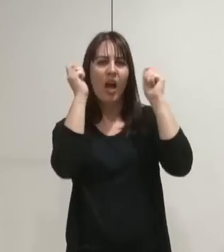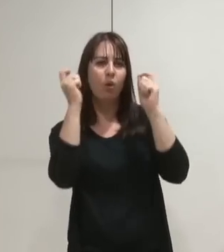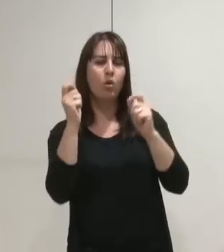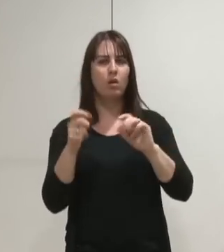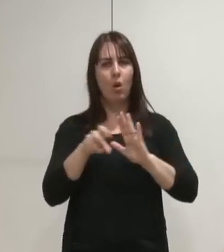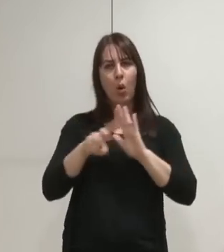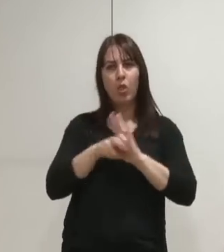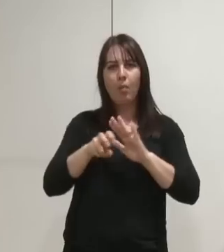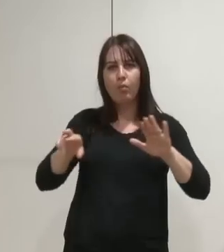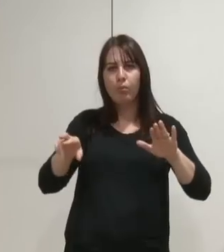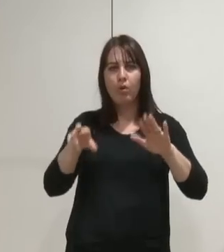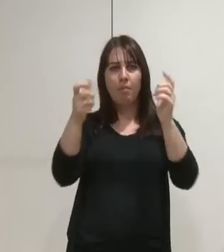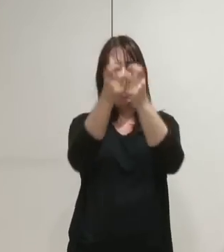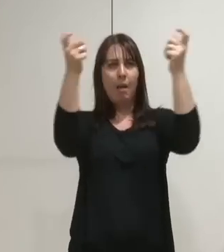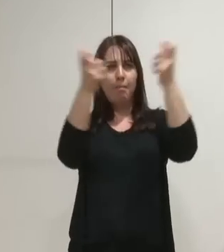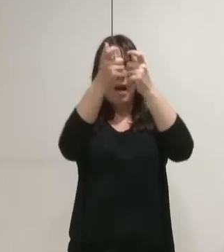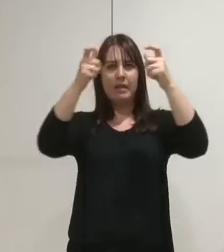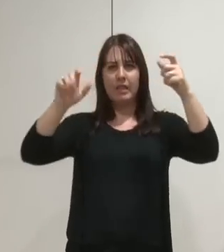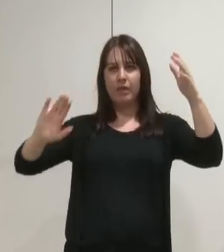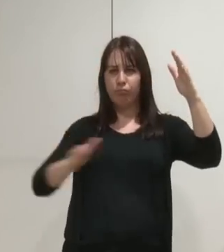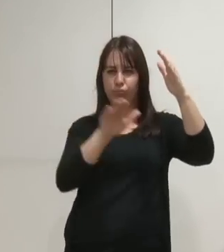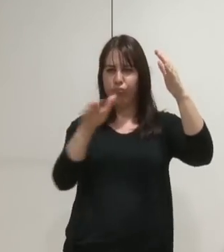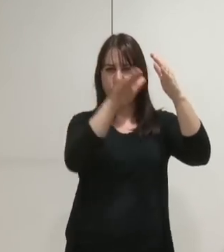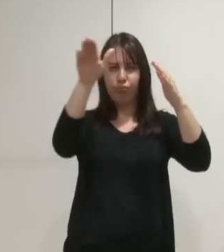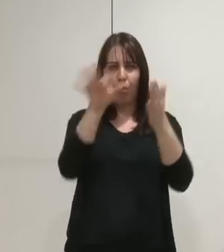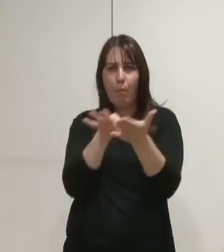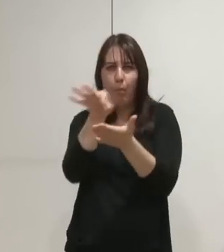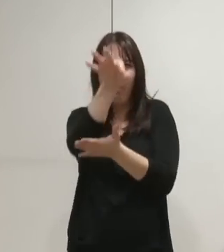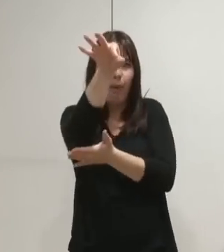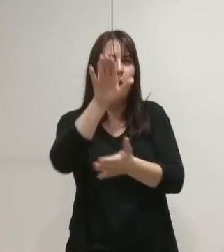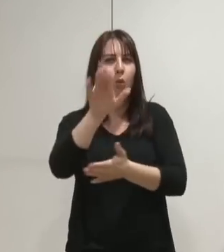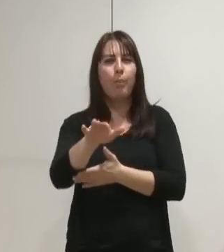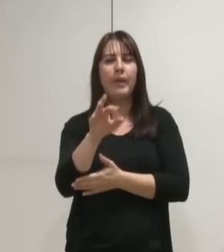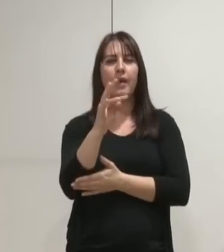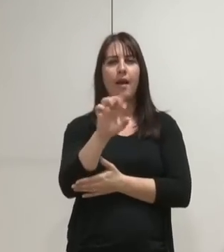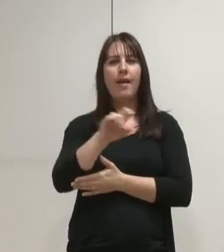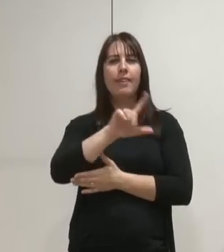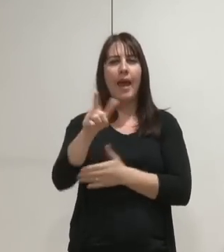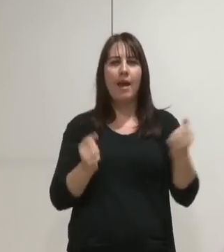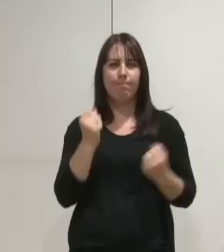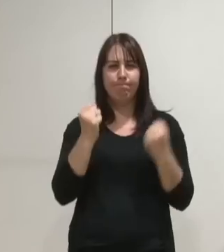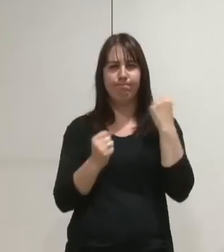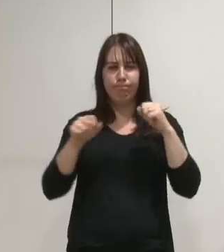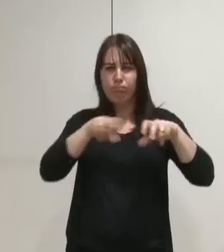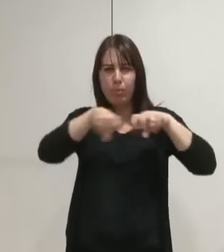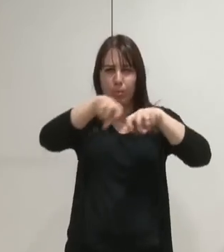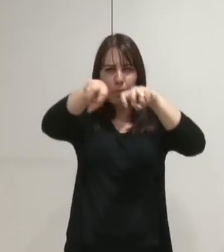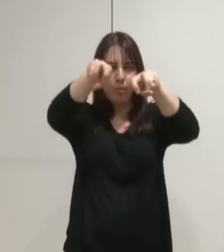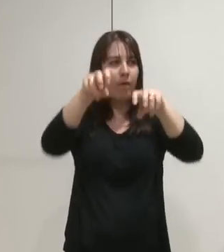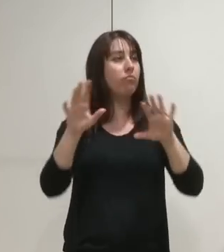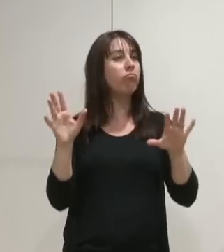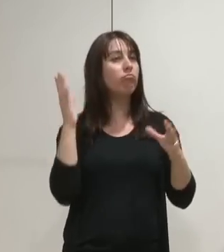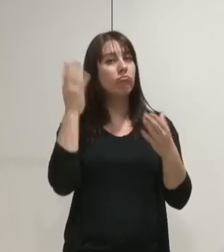des cheminements donc sur le site de la Bastille dans le cadre du parcours de trail qui est créé pas